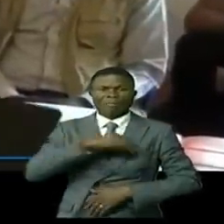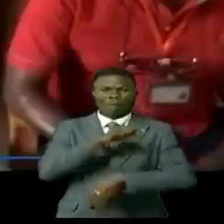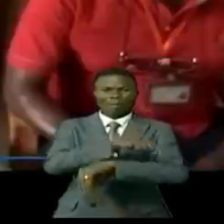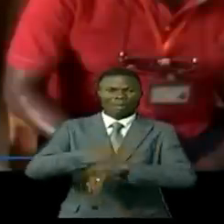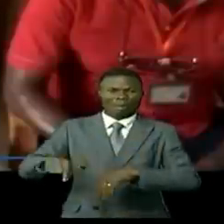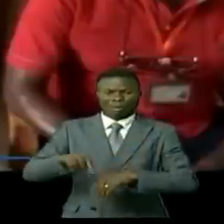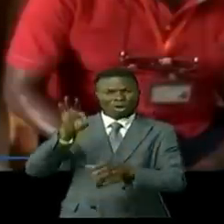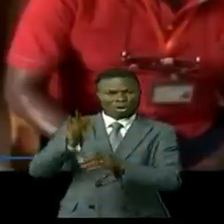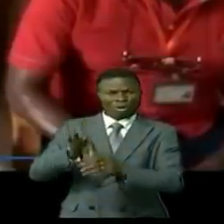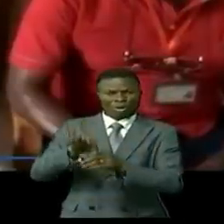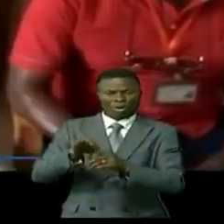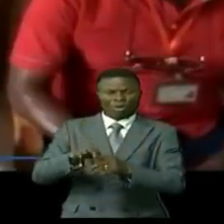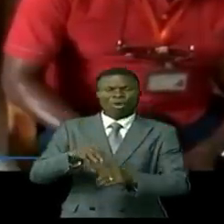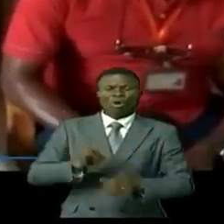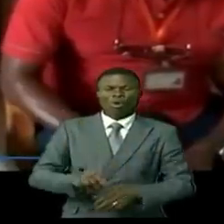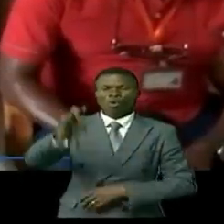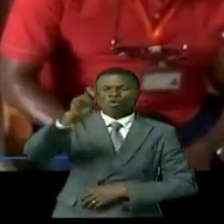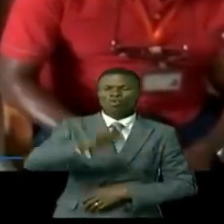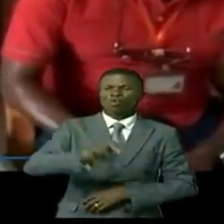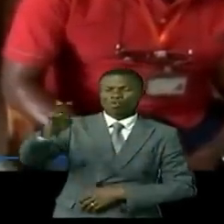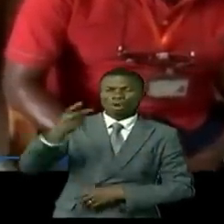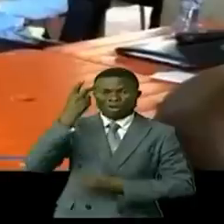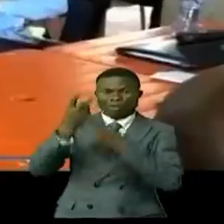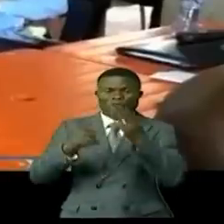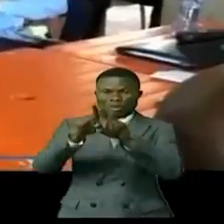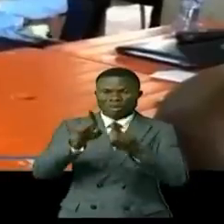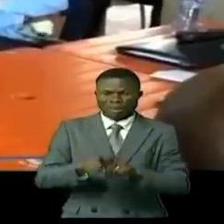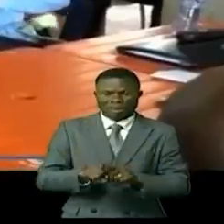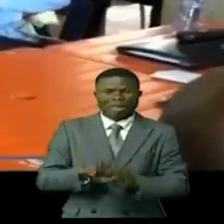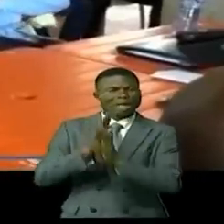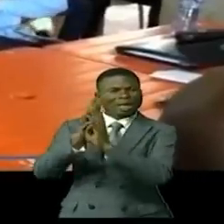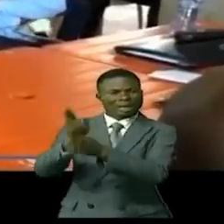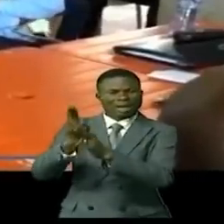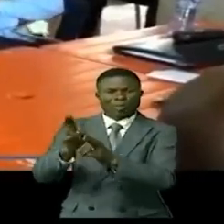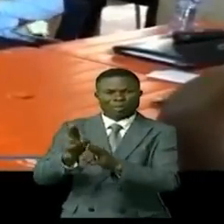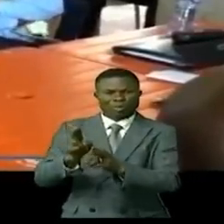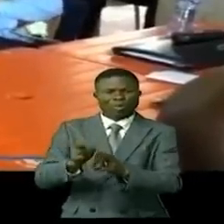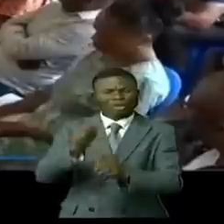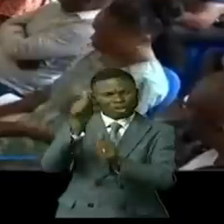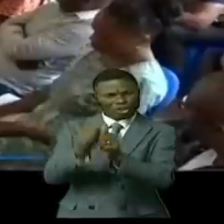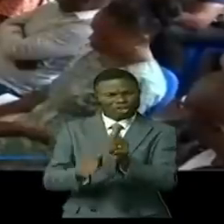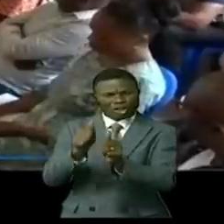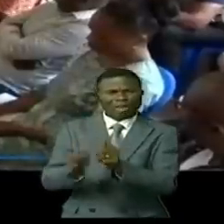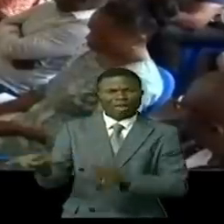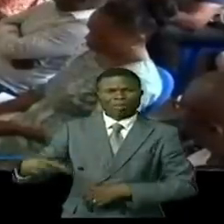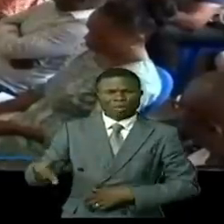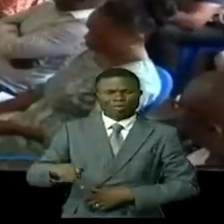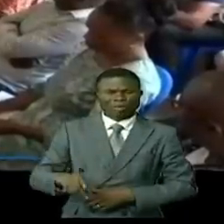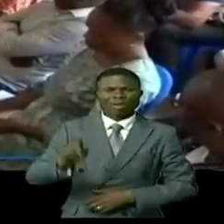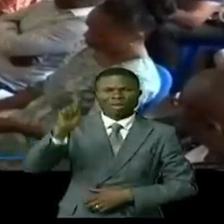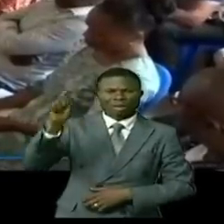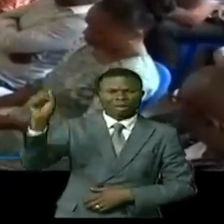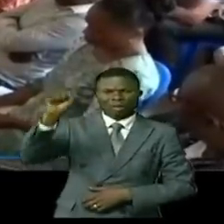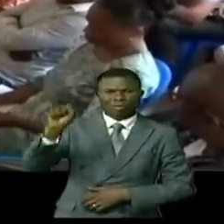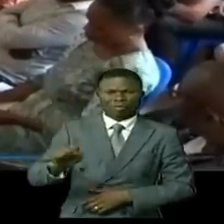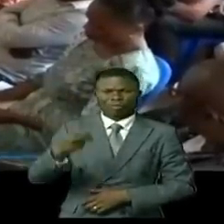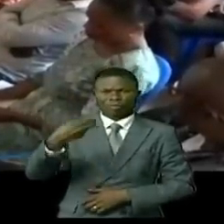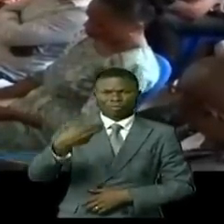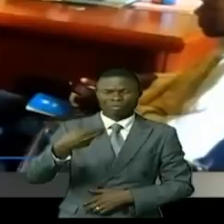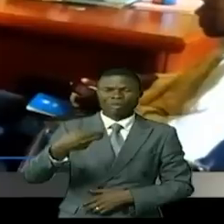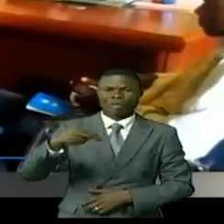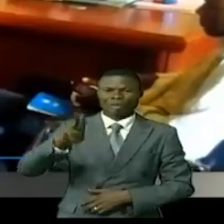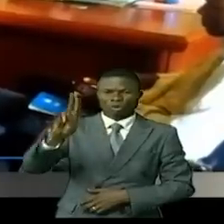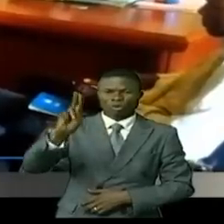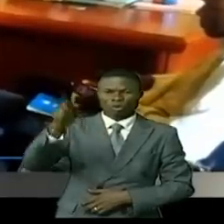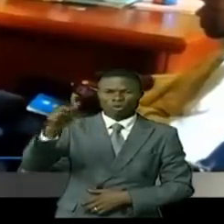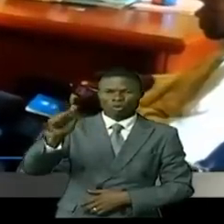bureaux sont en mission pour visiter et faire un état des lieux dans chaque province. Dans la Tchouapa et Kinshasa, Maître